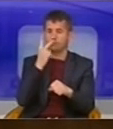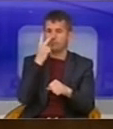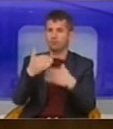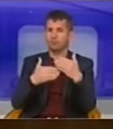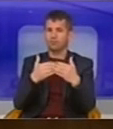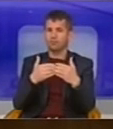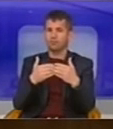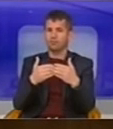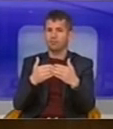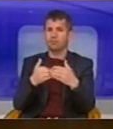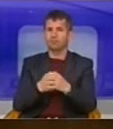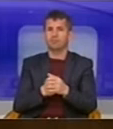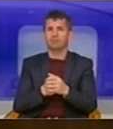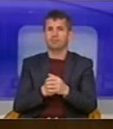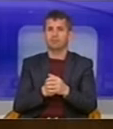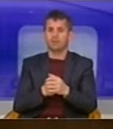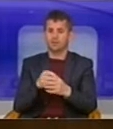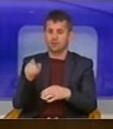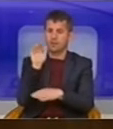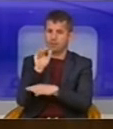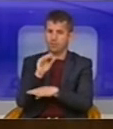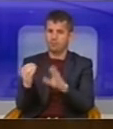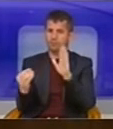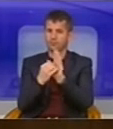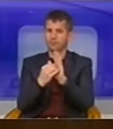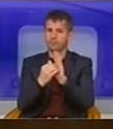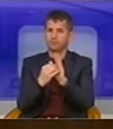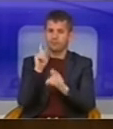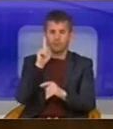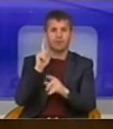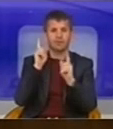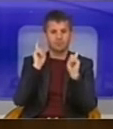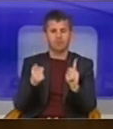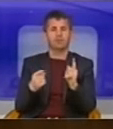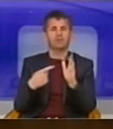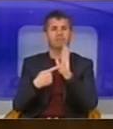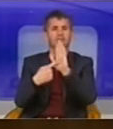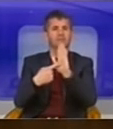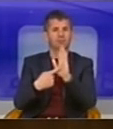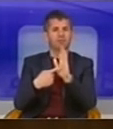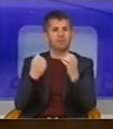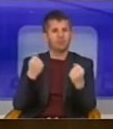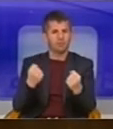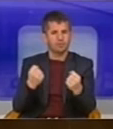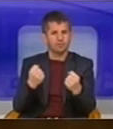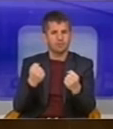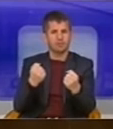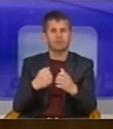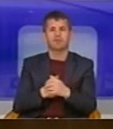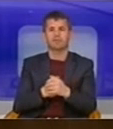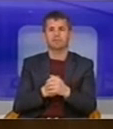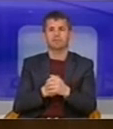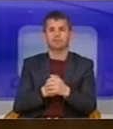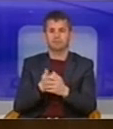prezentuar në raportin e saj e rëturi, po njëkohësisht ka prezentuar argumentet të fuqishme të cilat